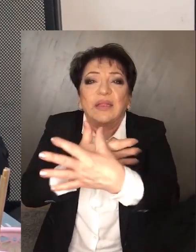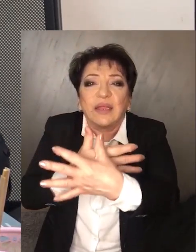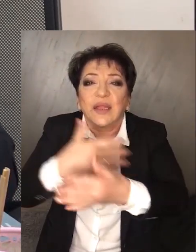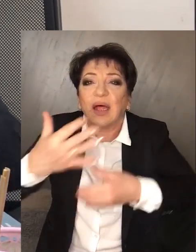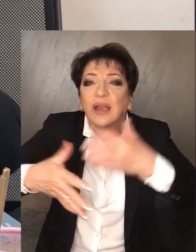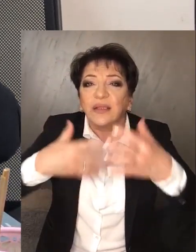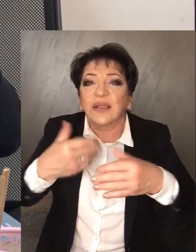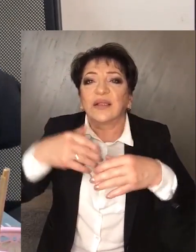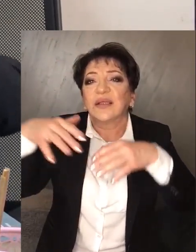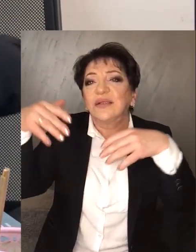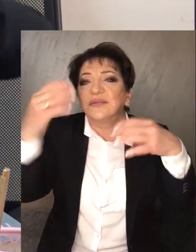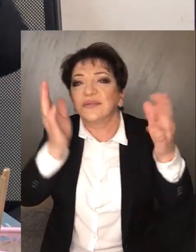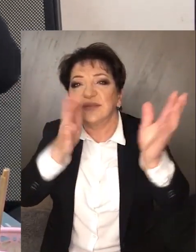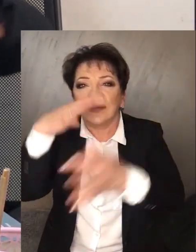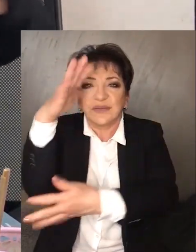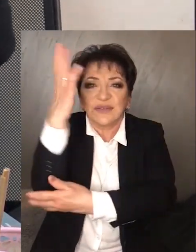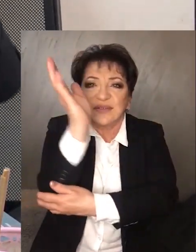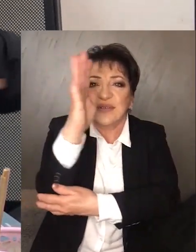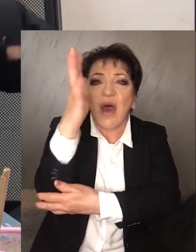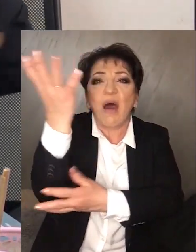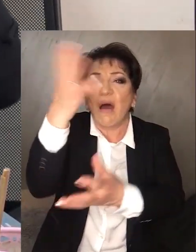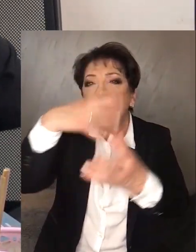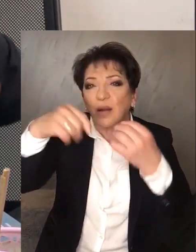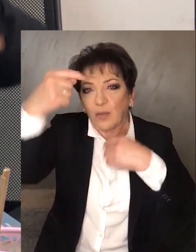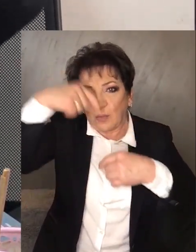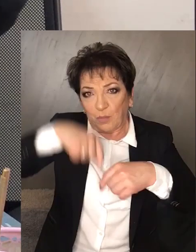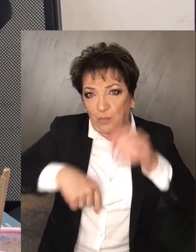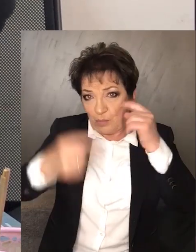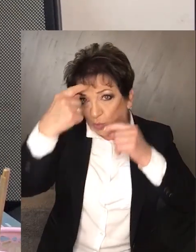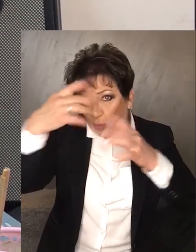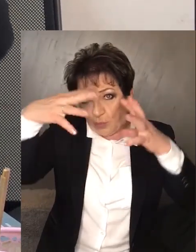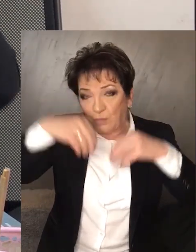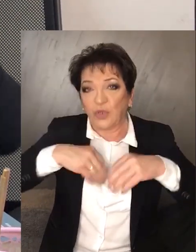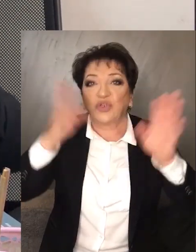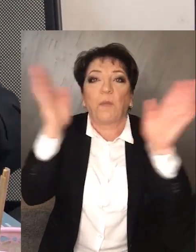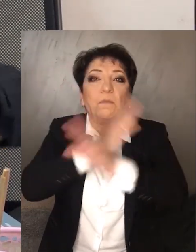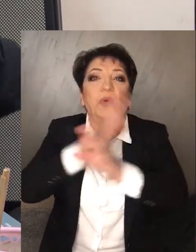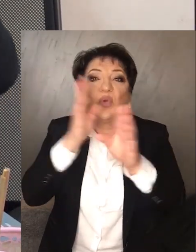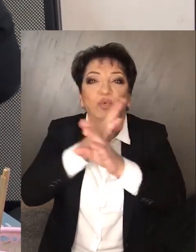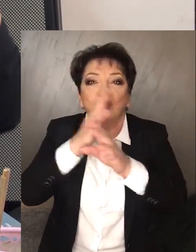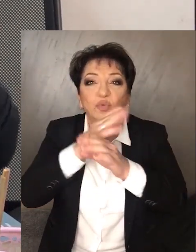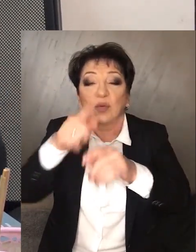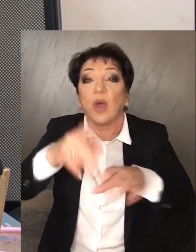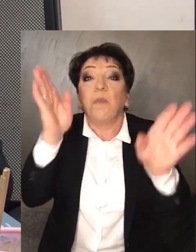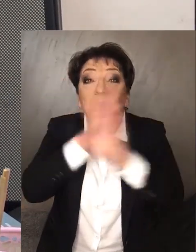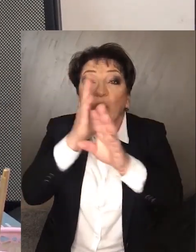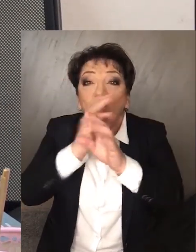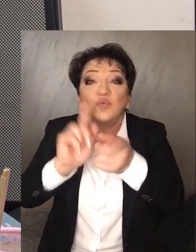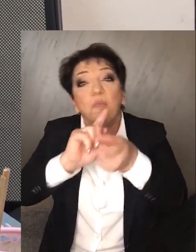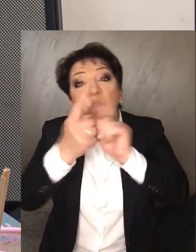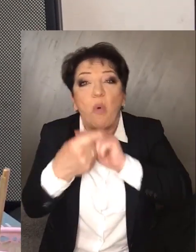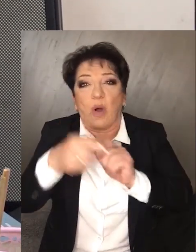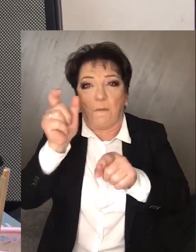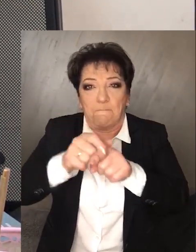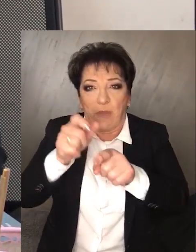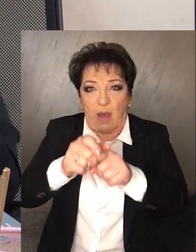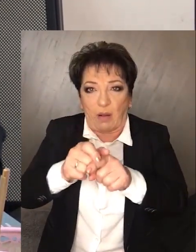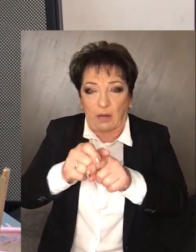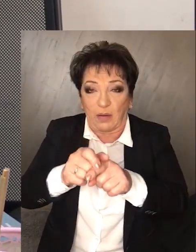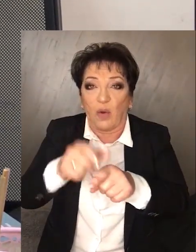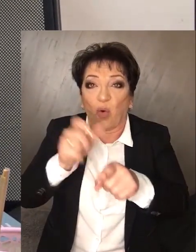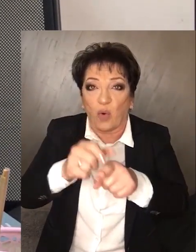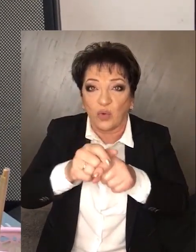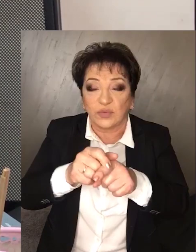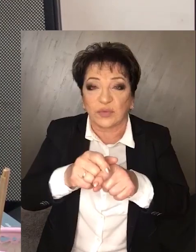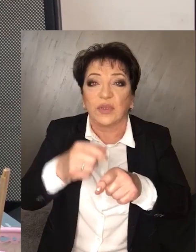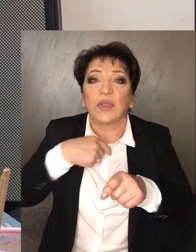ամբողջ ժեստեր է։ Ժեստերի, ձեռքերի, թրթիռների, թիթեռների, ծառերի սոսափյունը, այդ ամեն ինչը բնությունն է իմ աչքի առաջ։ Ես